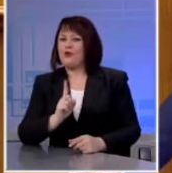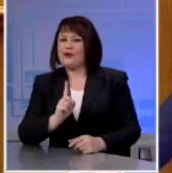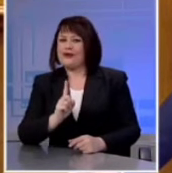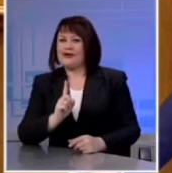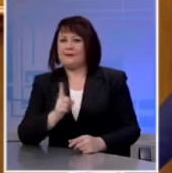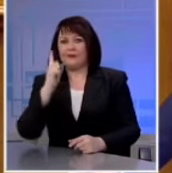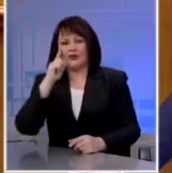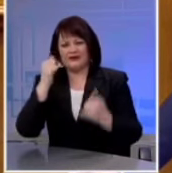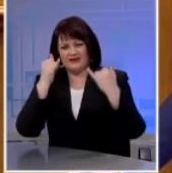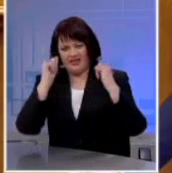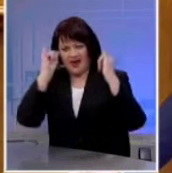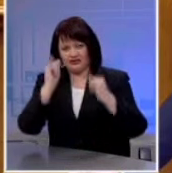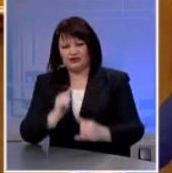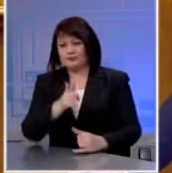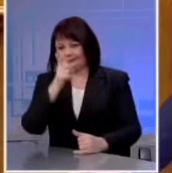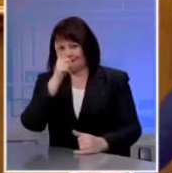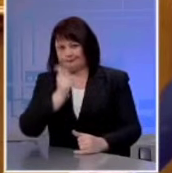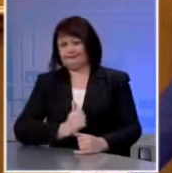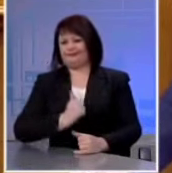πρόκειται για θράσος και για αλαζονία